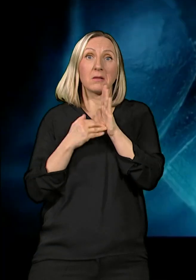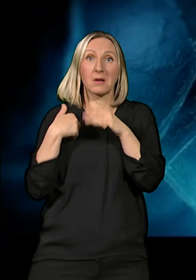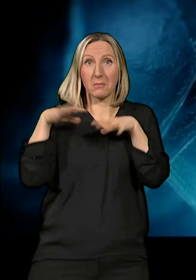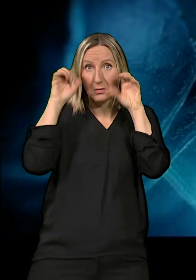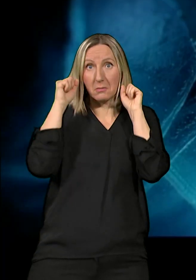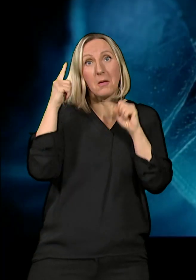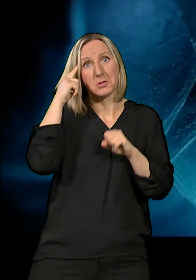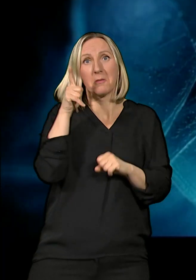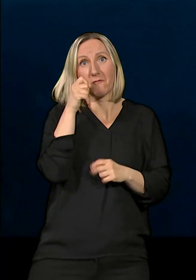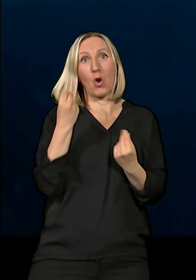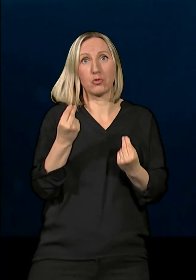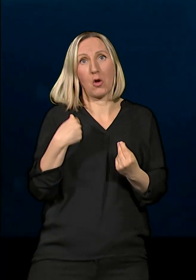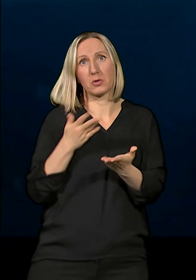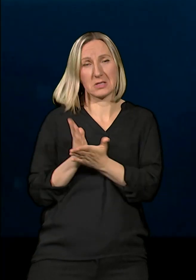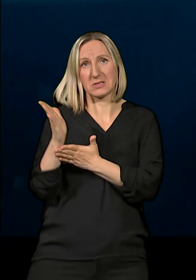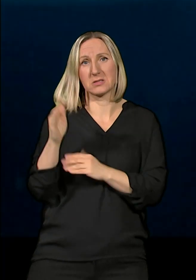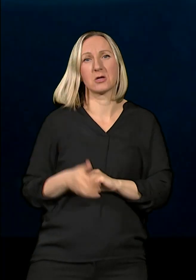dobro.